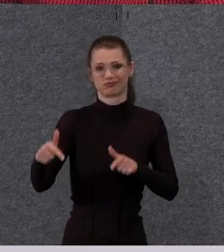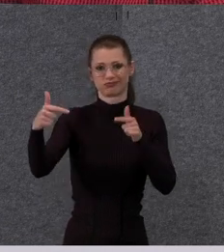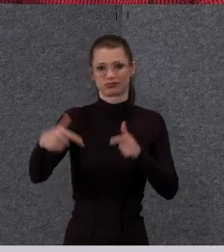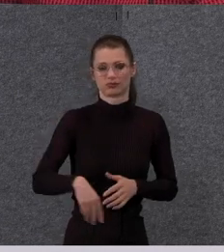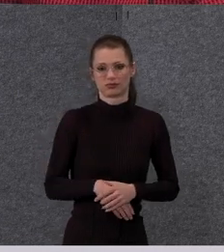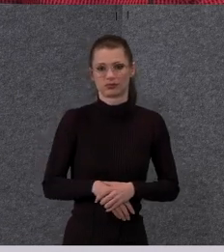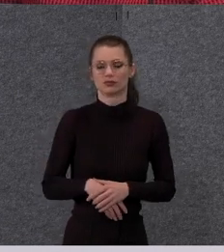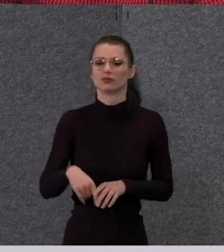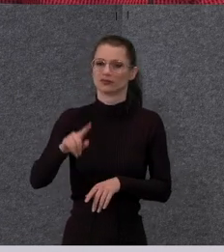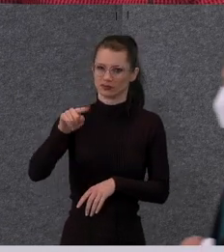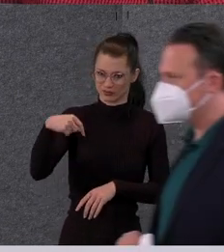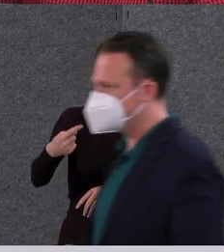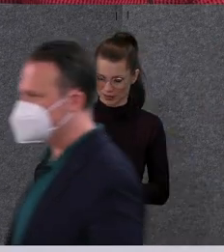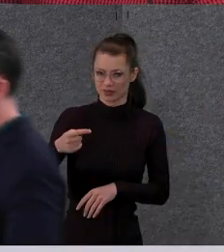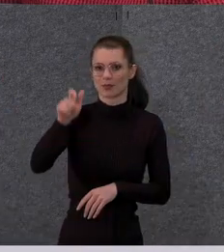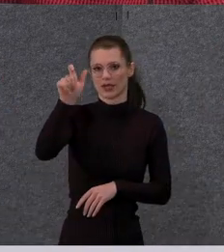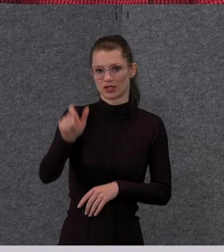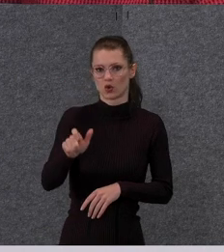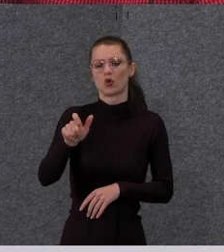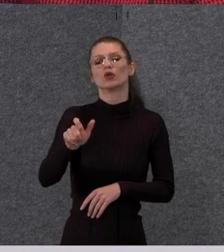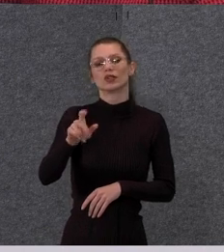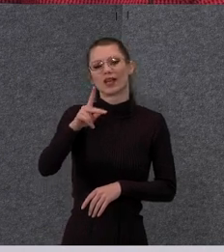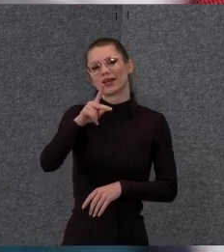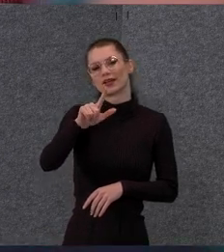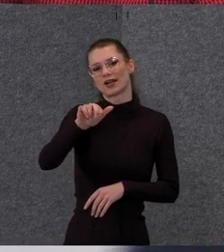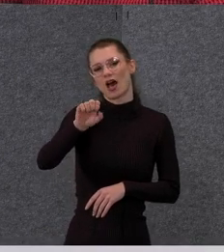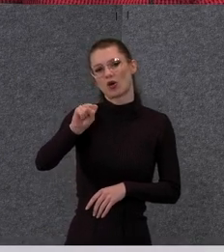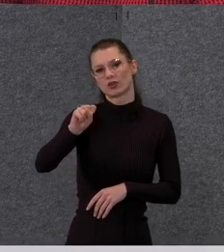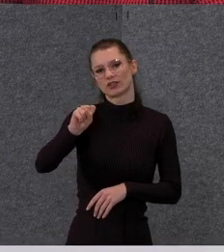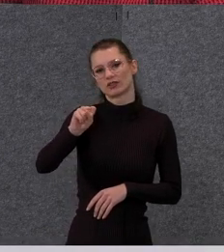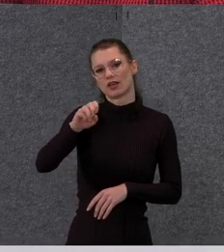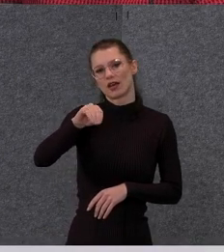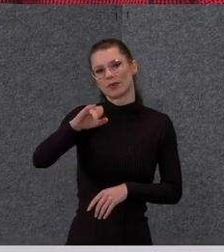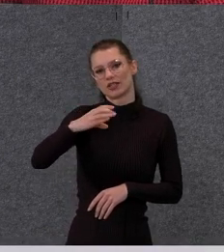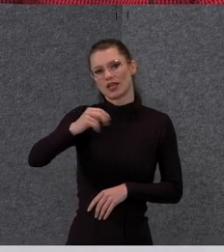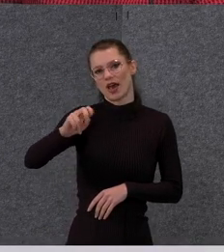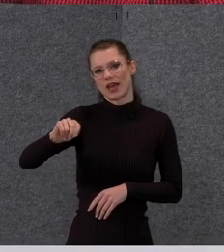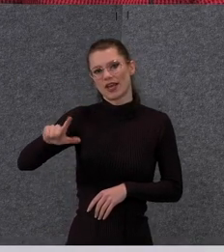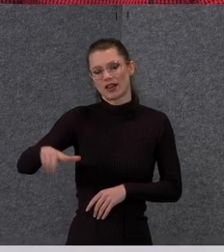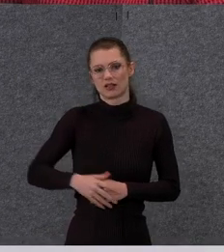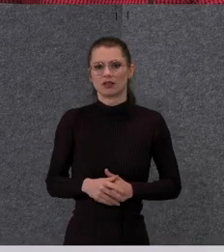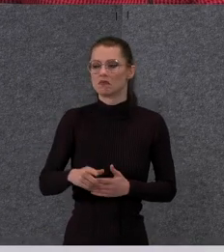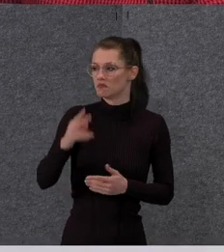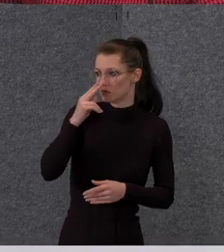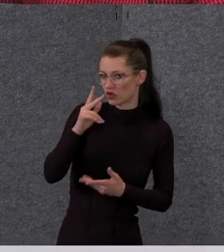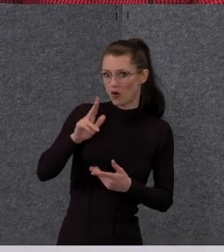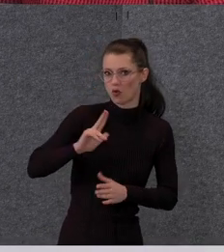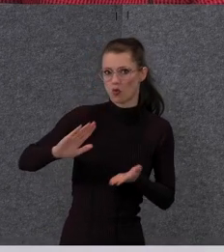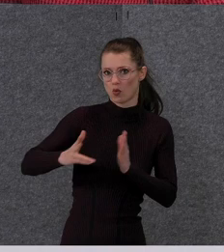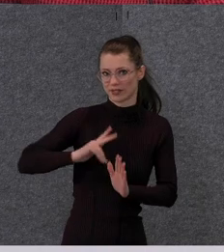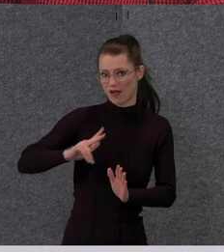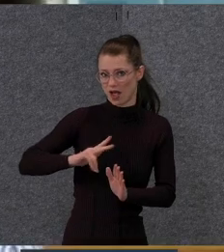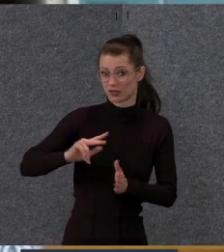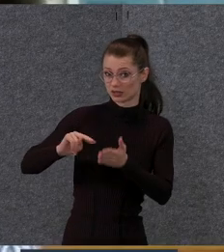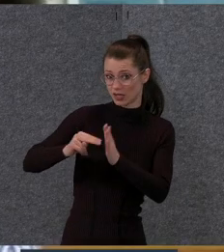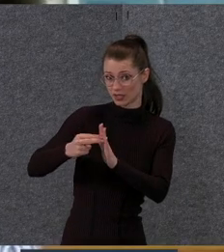Als nächster Kandidat kann sich jetzt Klaus Michael vorstellen und wir warten einen Moment, ob wir das von der Technik entsprechend